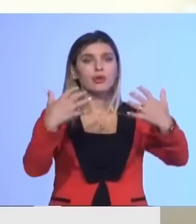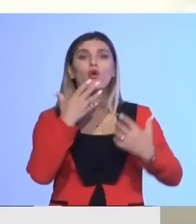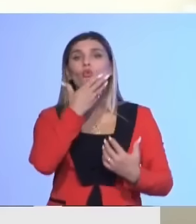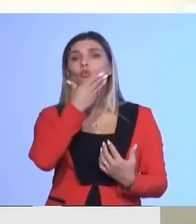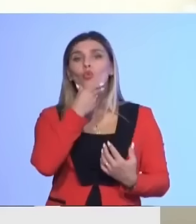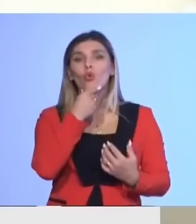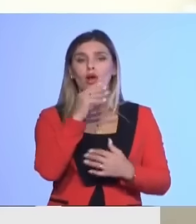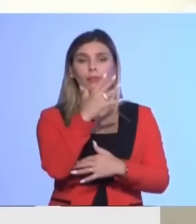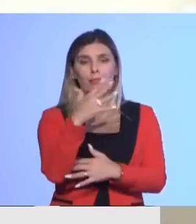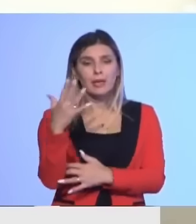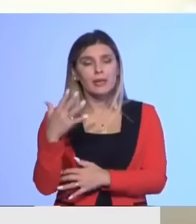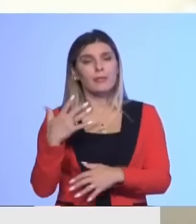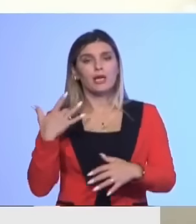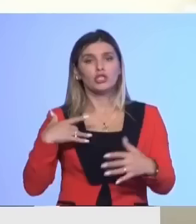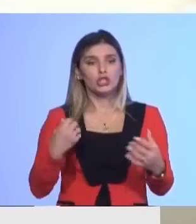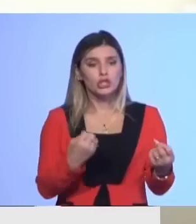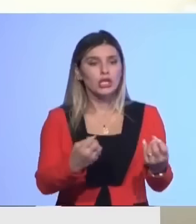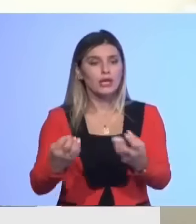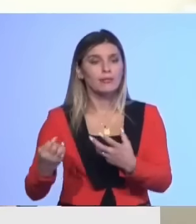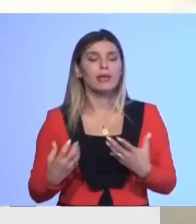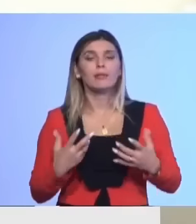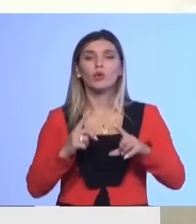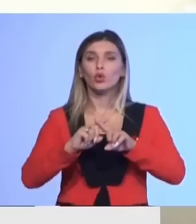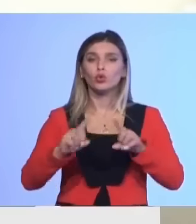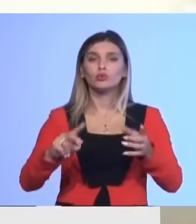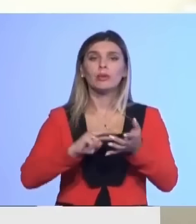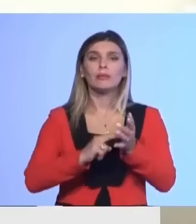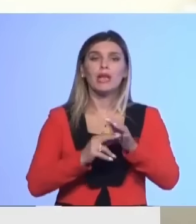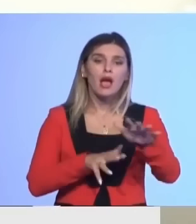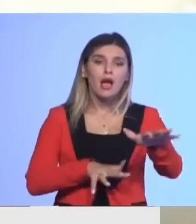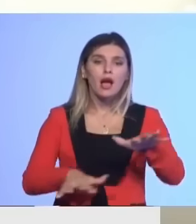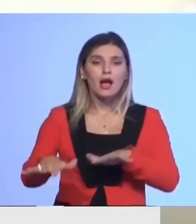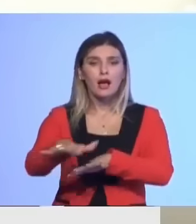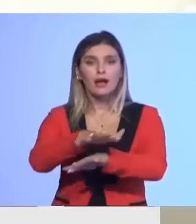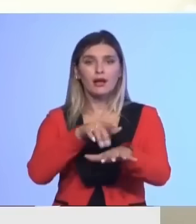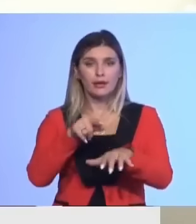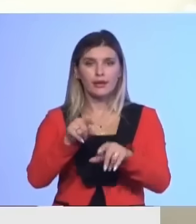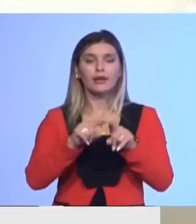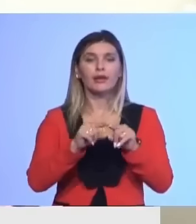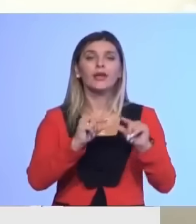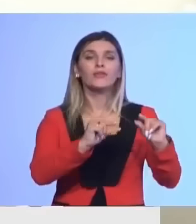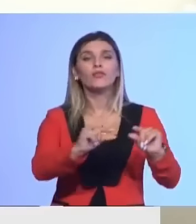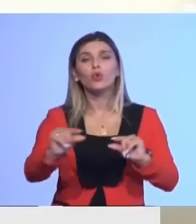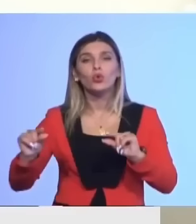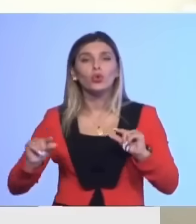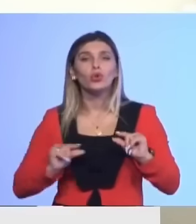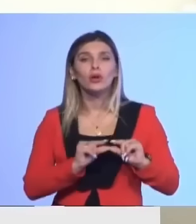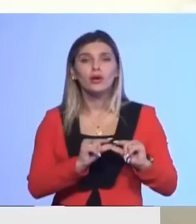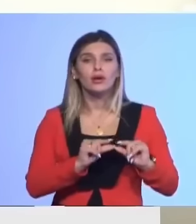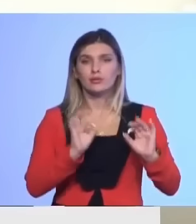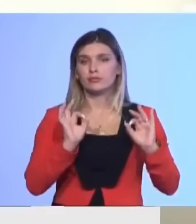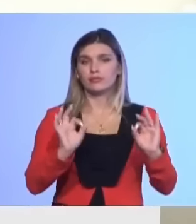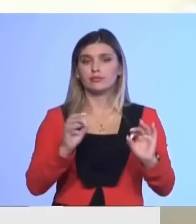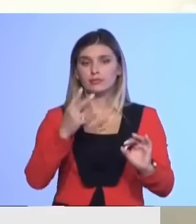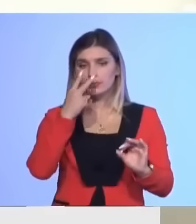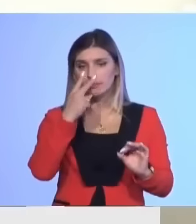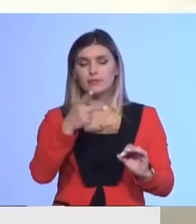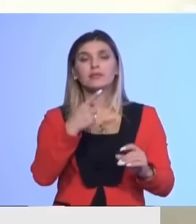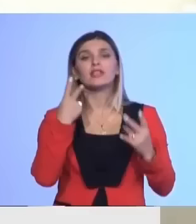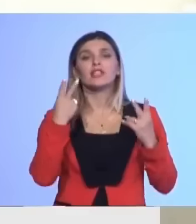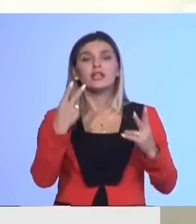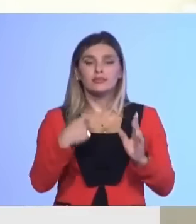peisazhin natyror, pra nëpërmjet elementeve mikrourbane, ata synojnë që tregimi